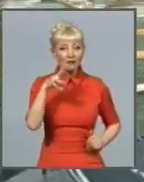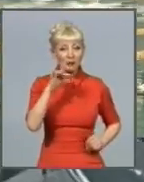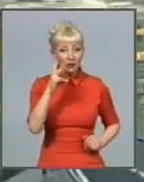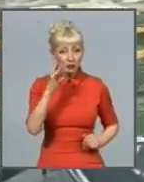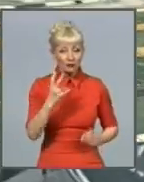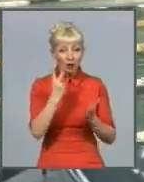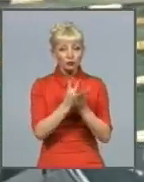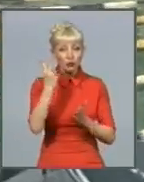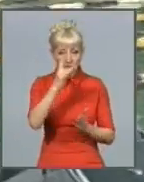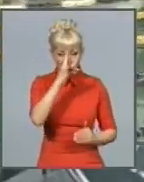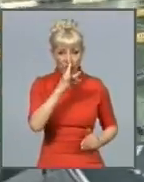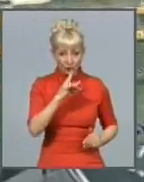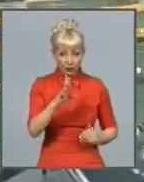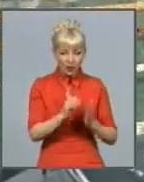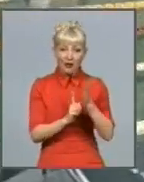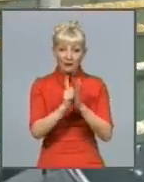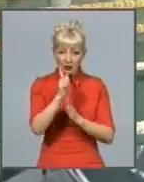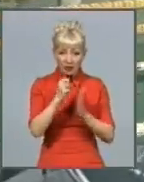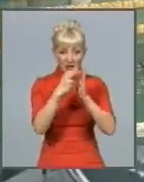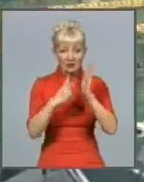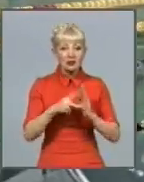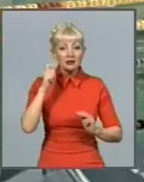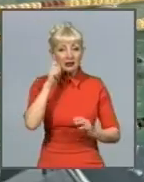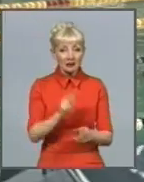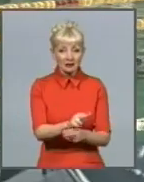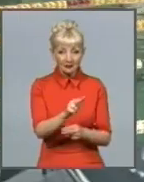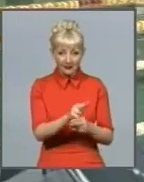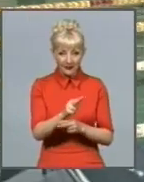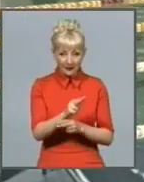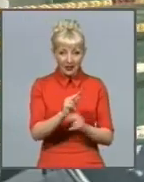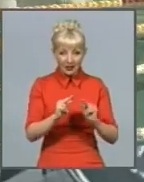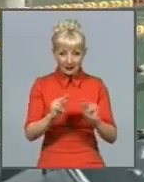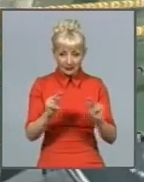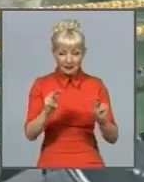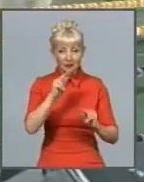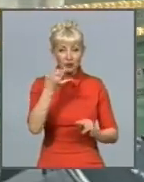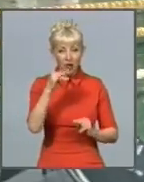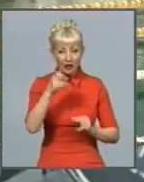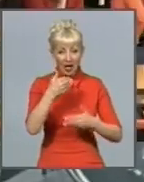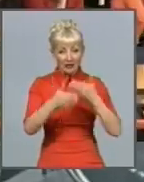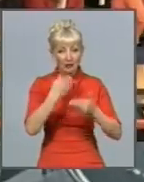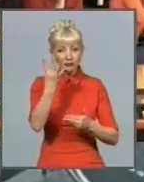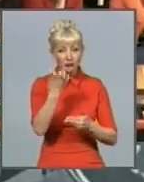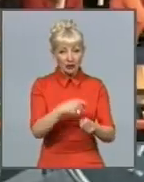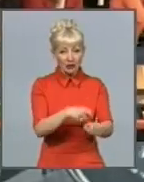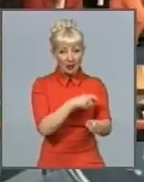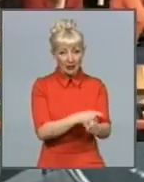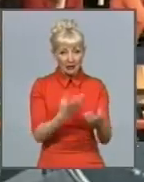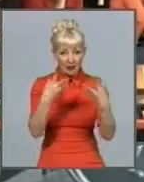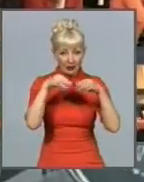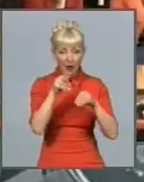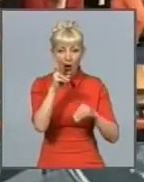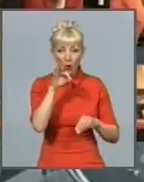чемпионкой. Сначала 17-летняя подопечная Елены Чайки выиграла заплыв на 400 метров комплексом. Ставшую второй